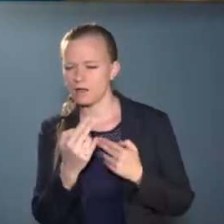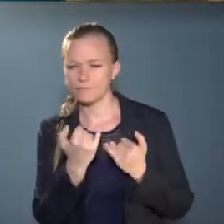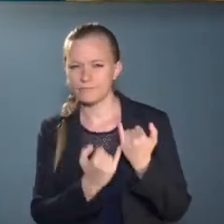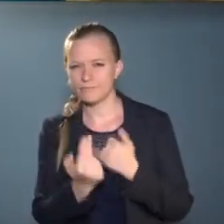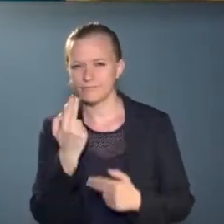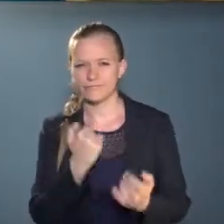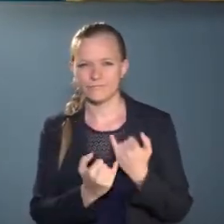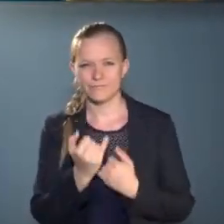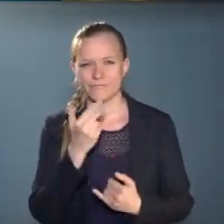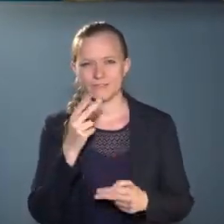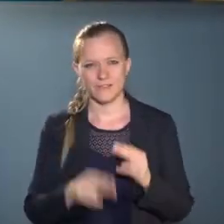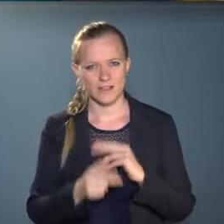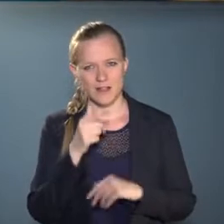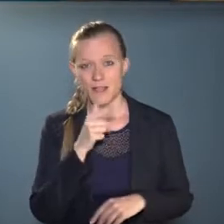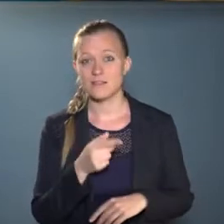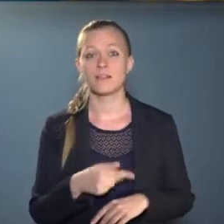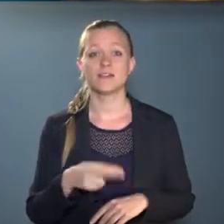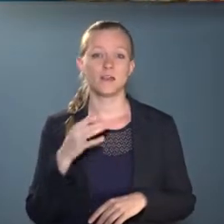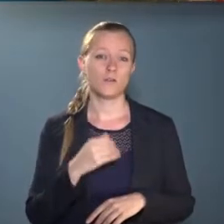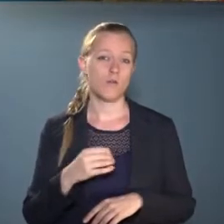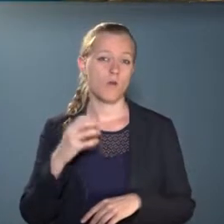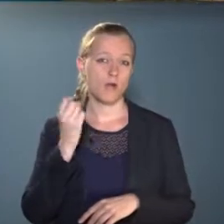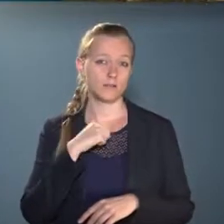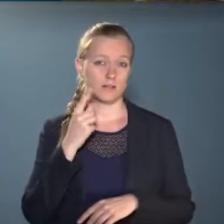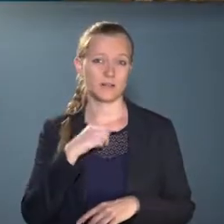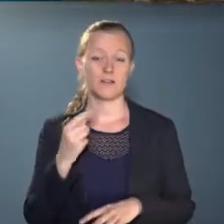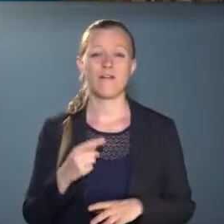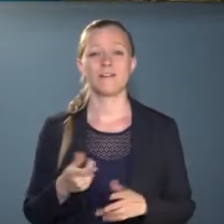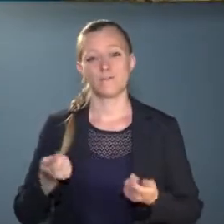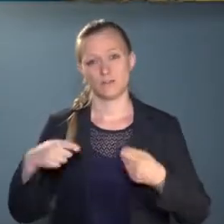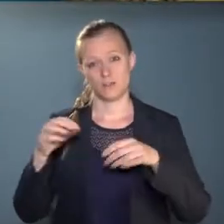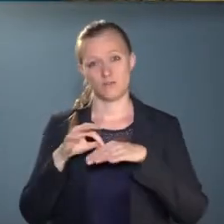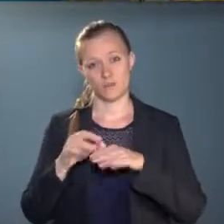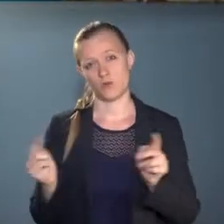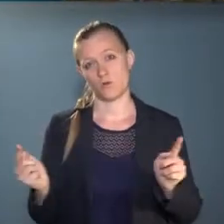és Rádi Attila építésvezető röviden összegezte a helyzetet.